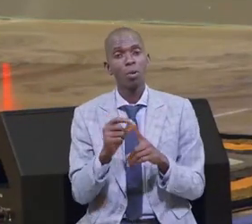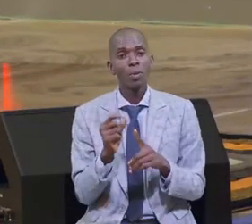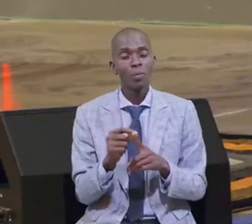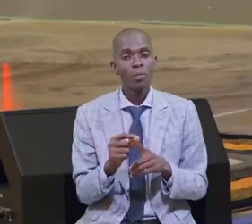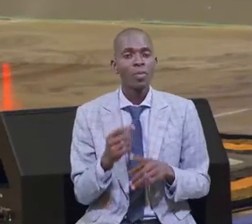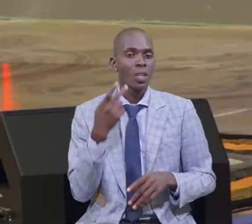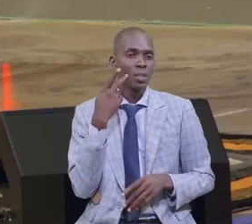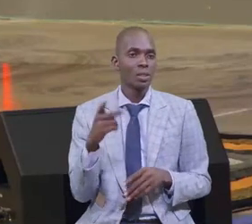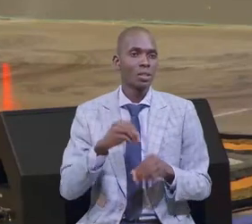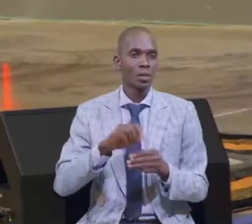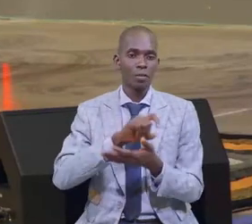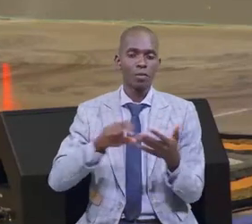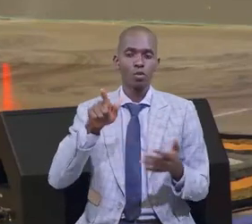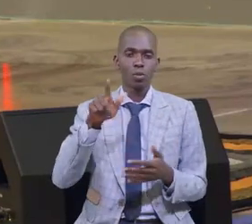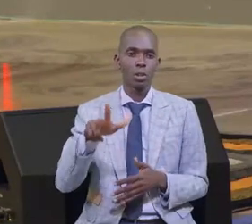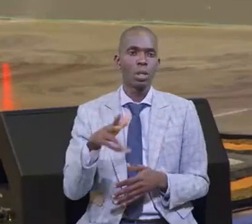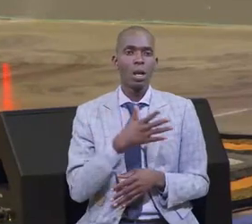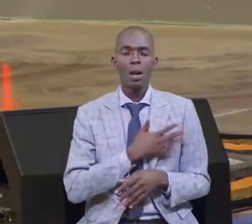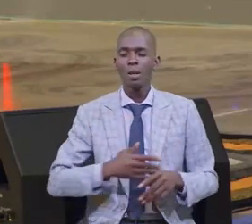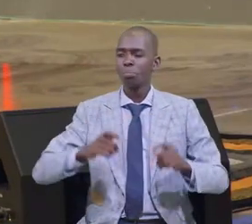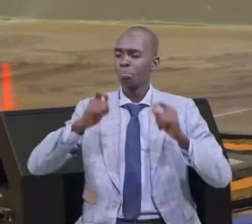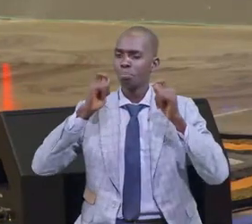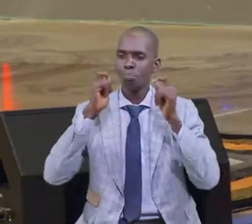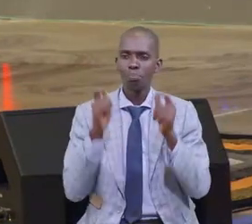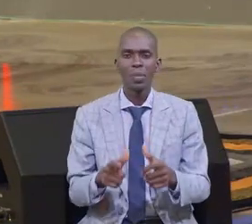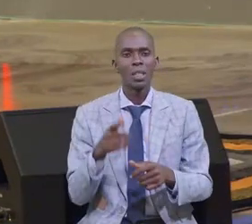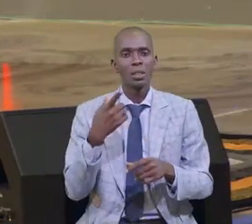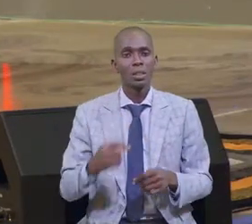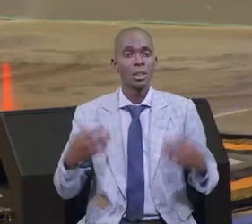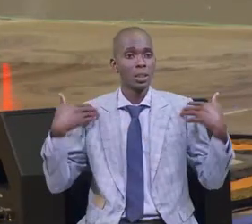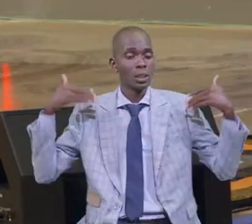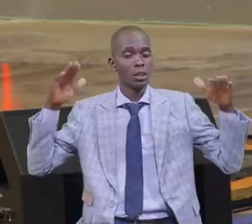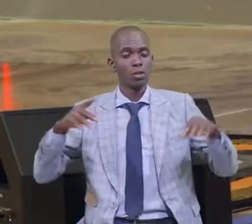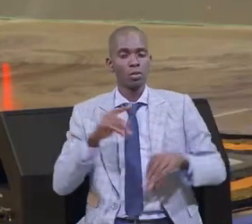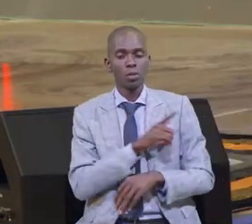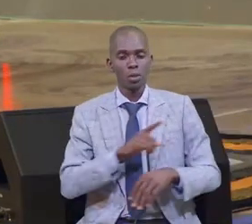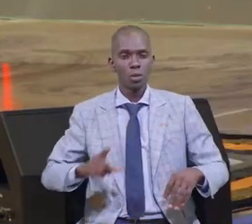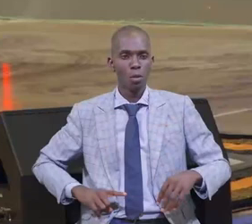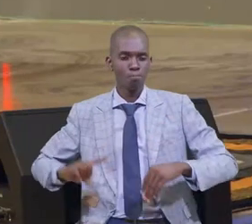mérité. Au même instant, un ange du Seigneur le frappa